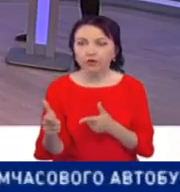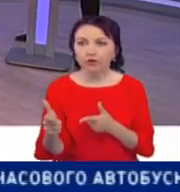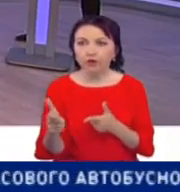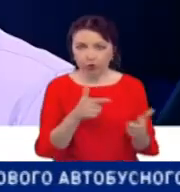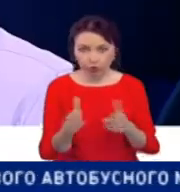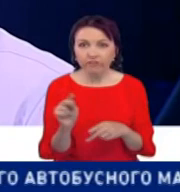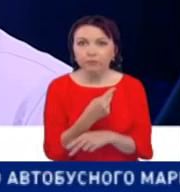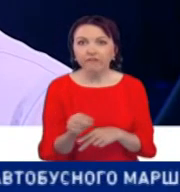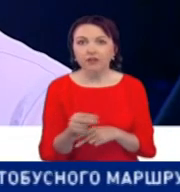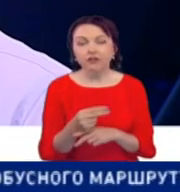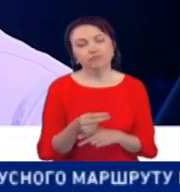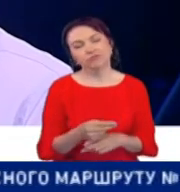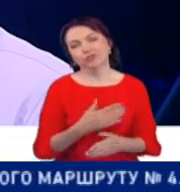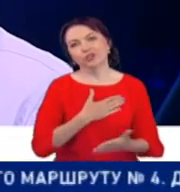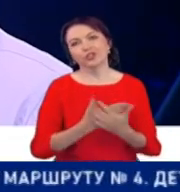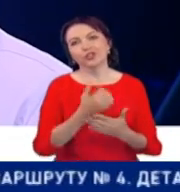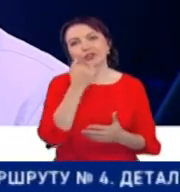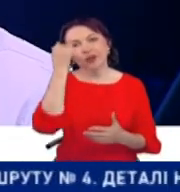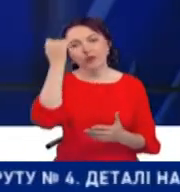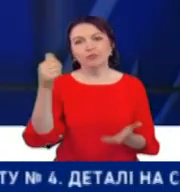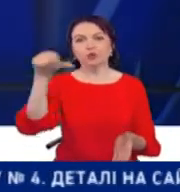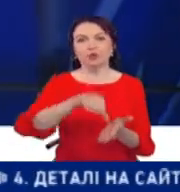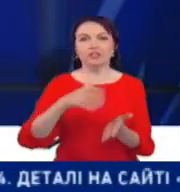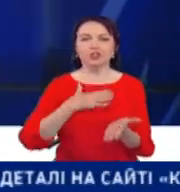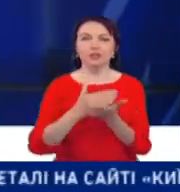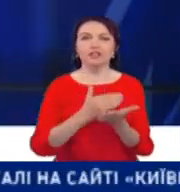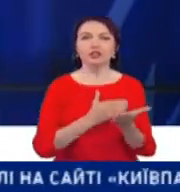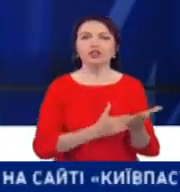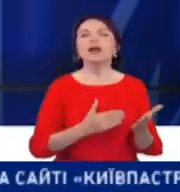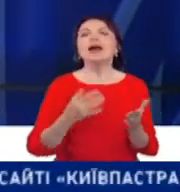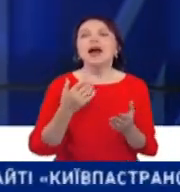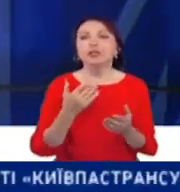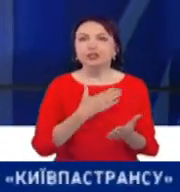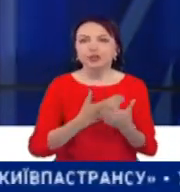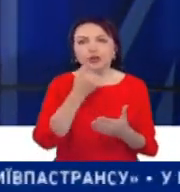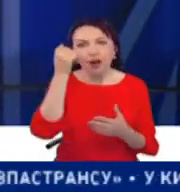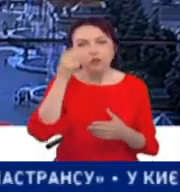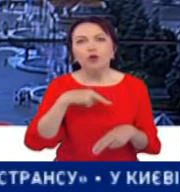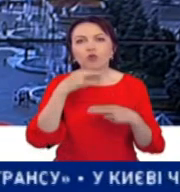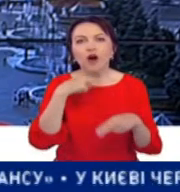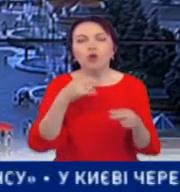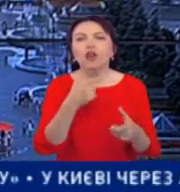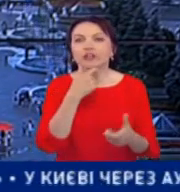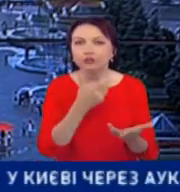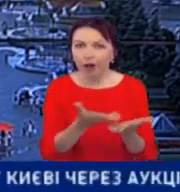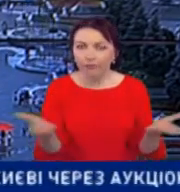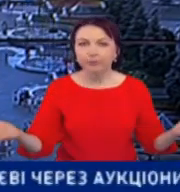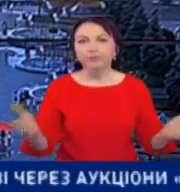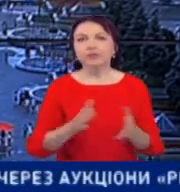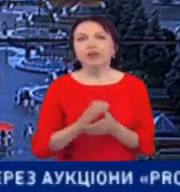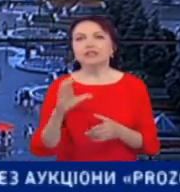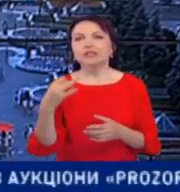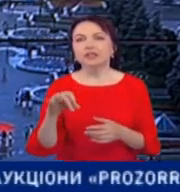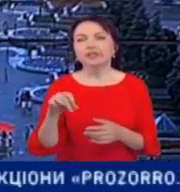готові управляти? Прекрасно. Я щиро дякую вам, шановні, за участь в нашій передачі. Щиро дякую за активність, за увагу всім нашим глядачам. Сергій Тамарін, керівник Київського